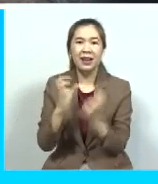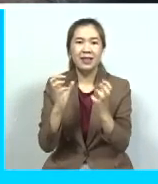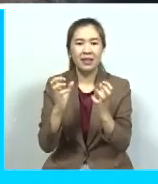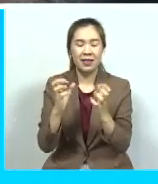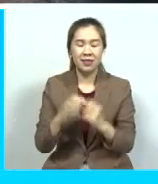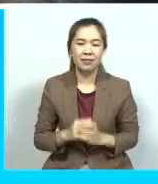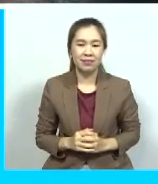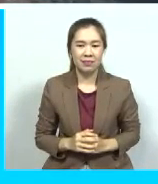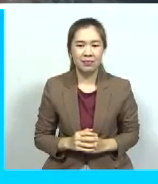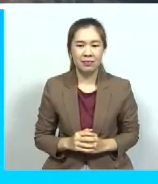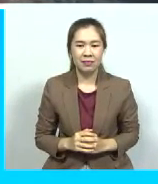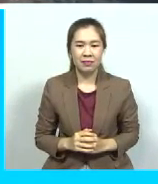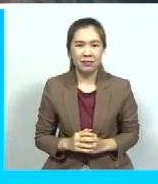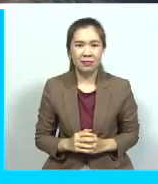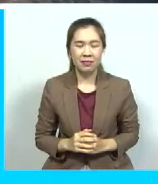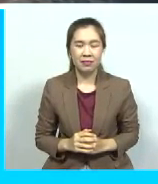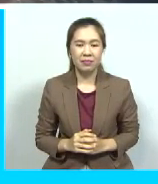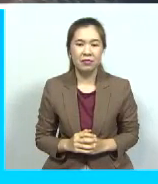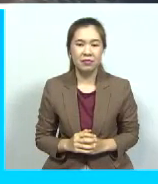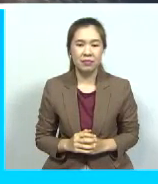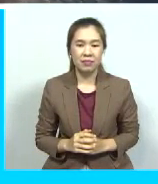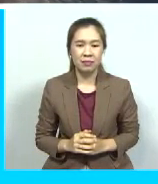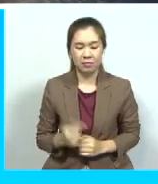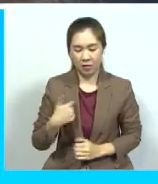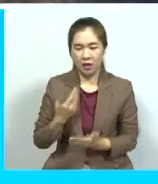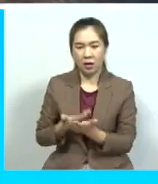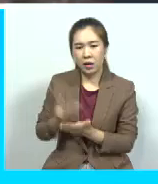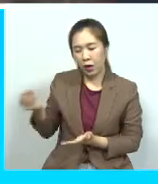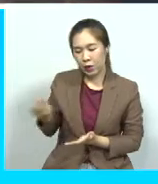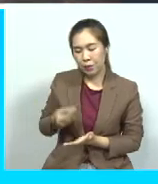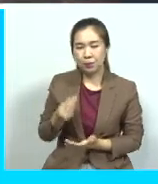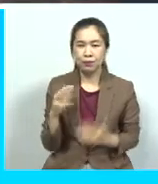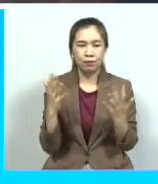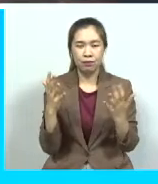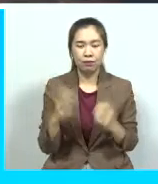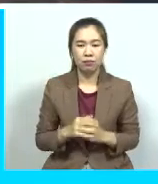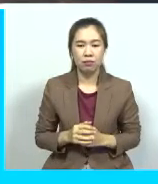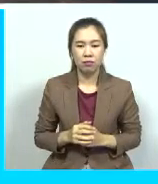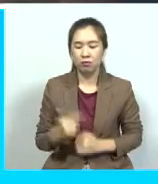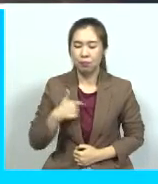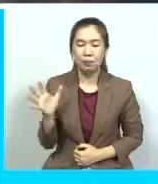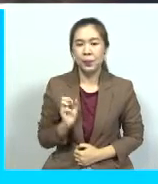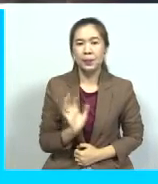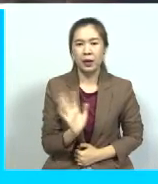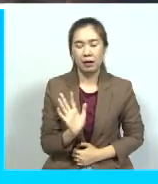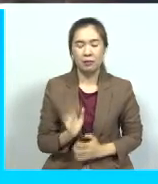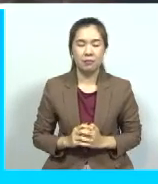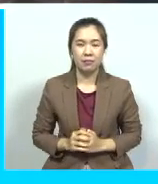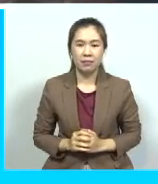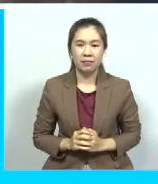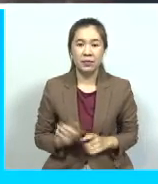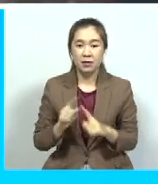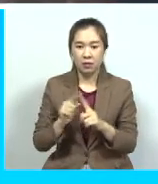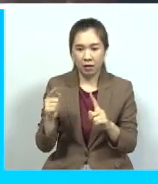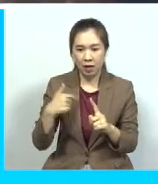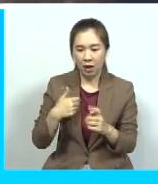ม รับตังค์ไหมคะ คือผมไม่เก็บค่าโดยสารครับผมบอกว่าค่าโดยสารผมไม่เอาผมบอกอย่างนี้แต่ให้